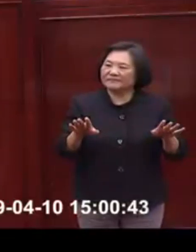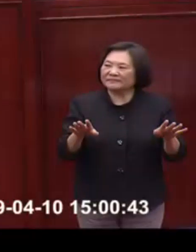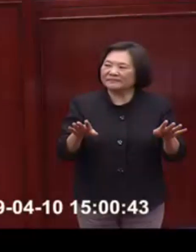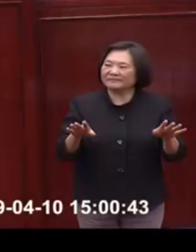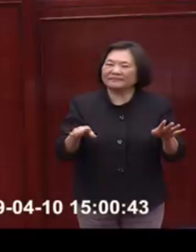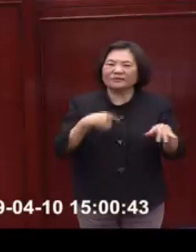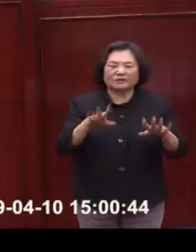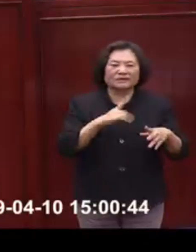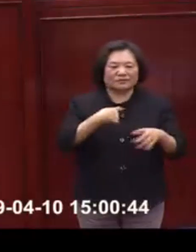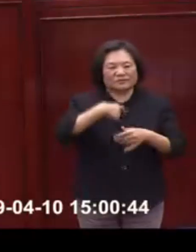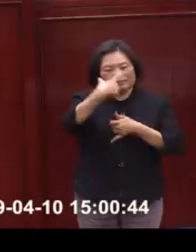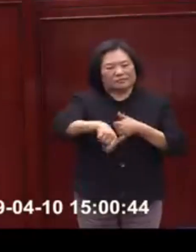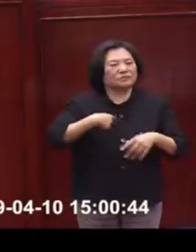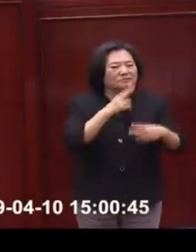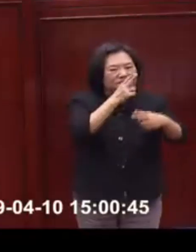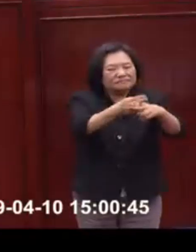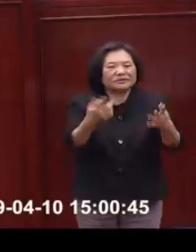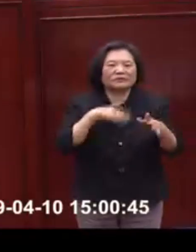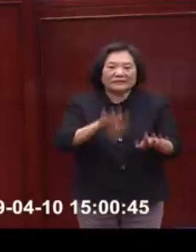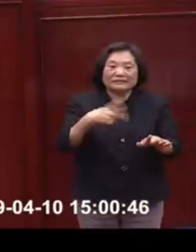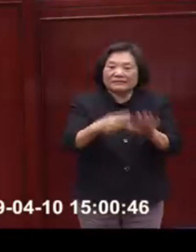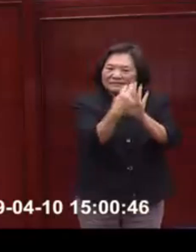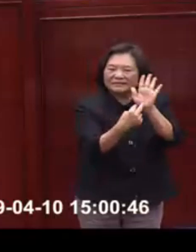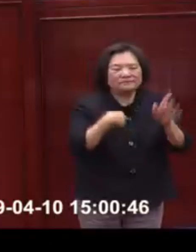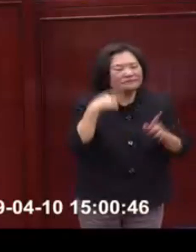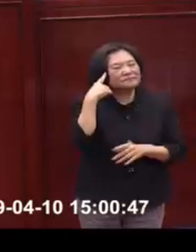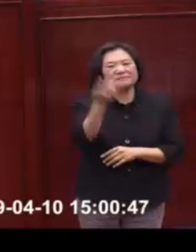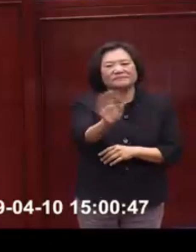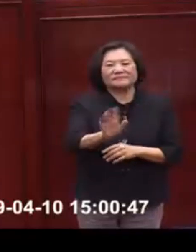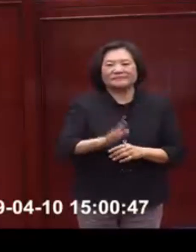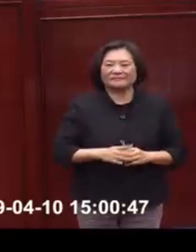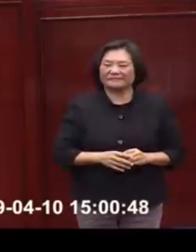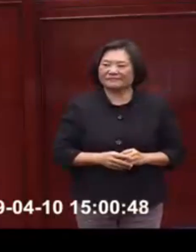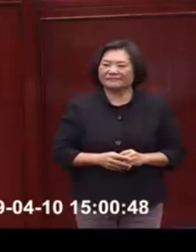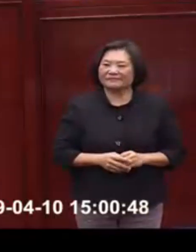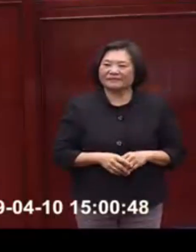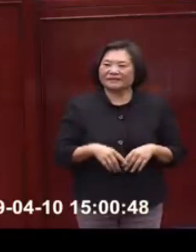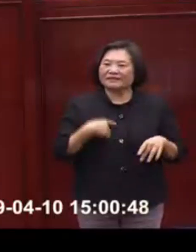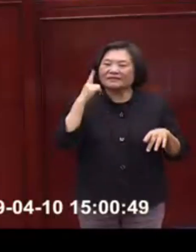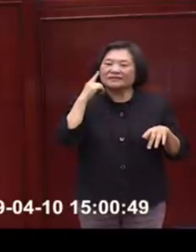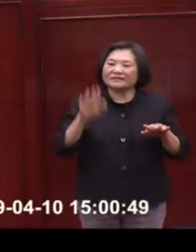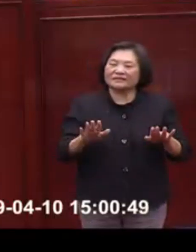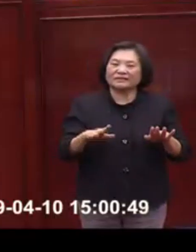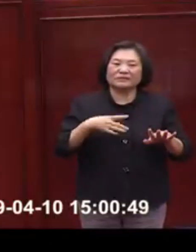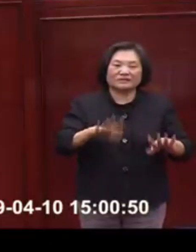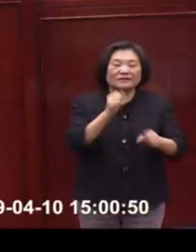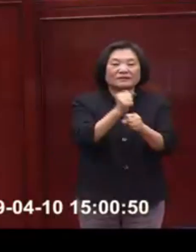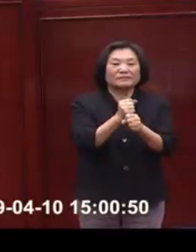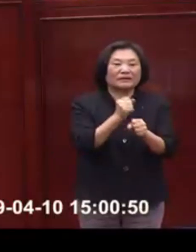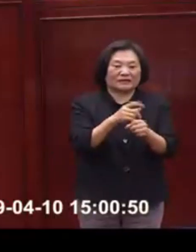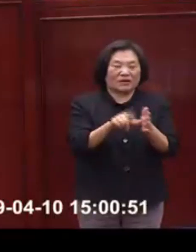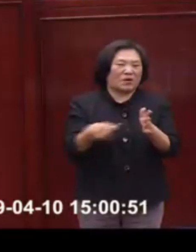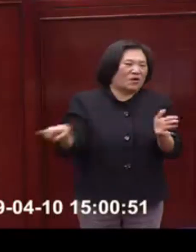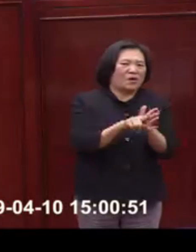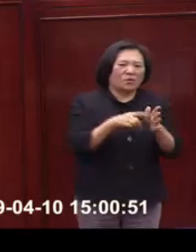的信仰问题就。不便在这跟大家讲。那市政时间哦，换新好了。我还是上班时间非常的长